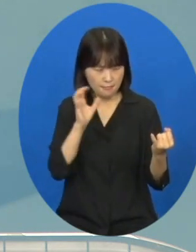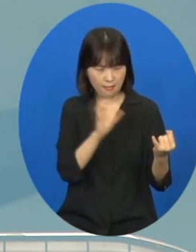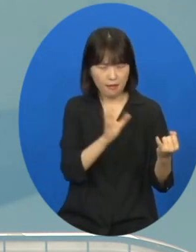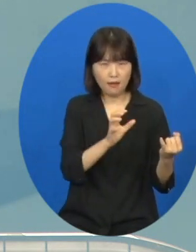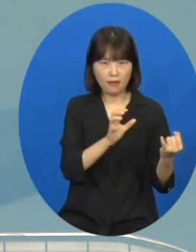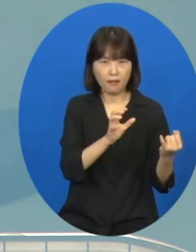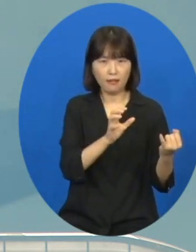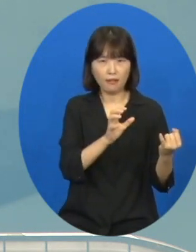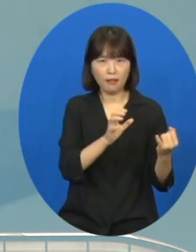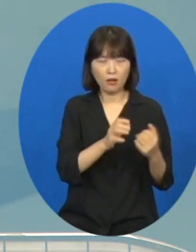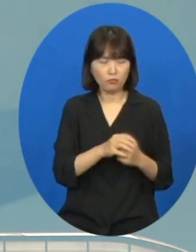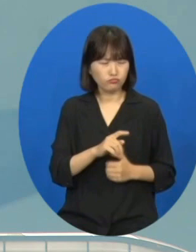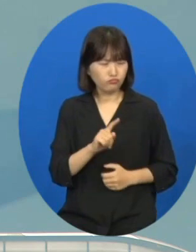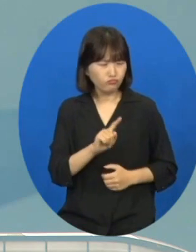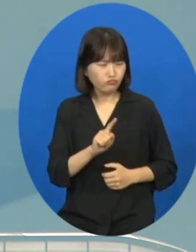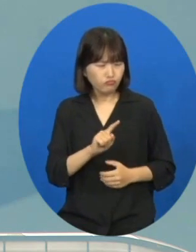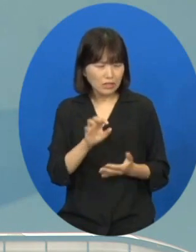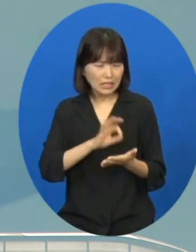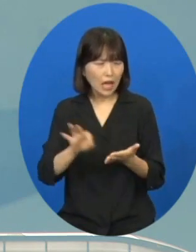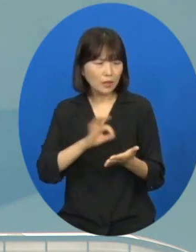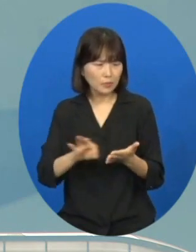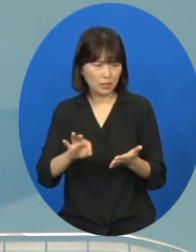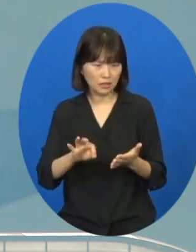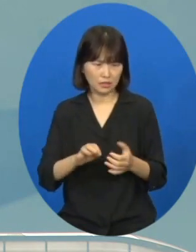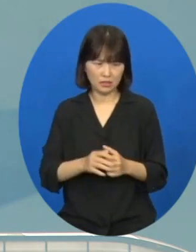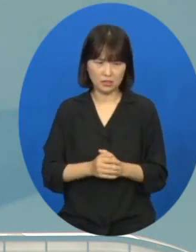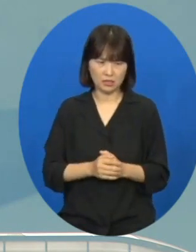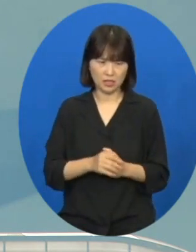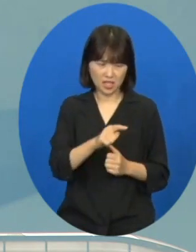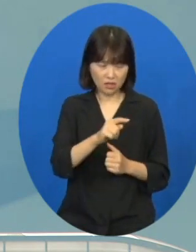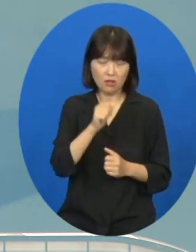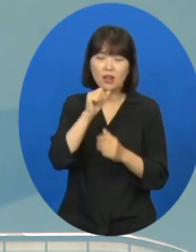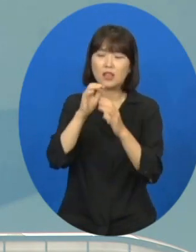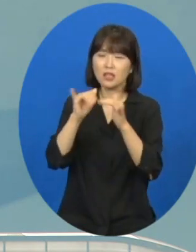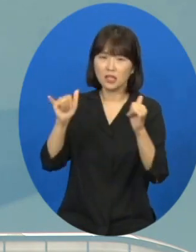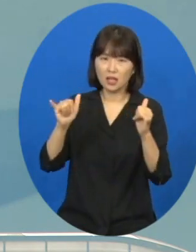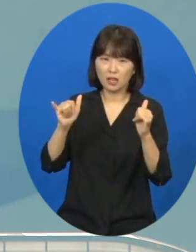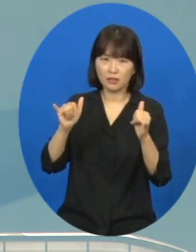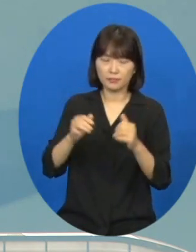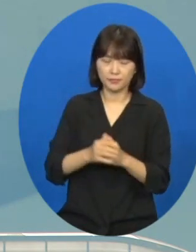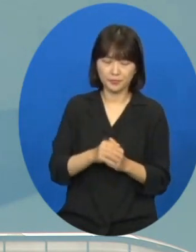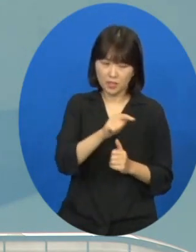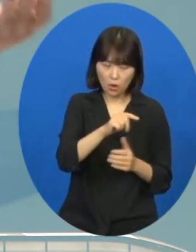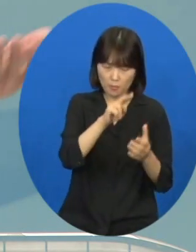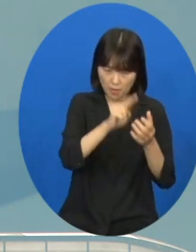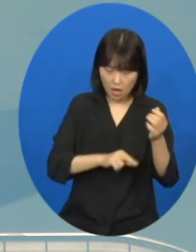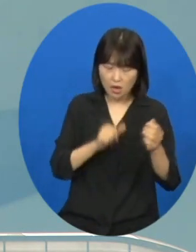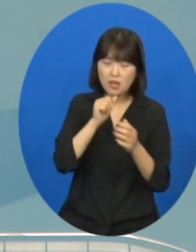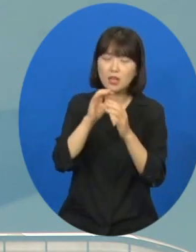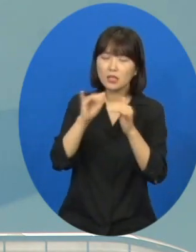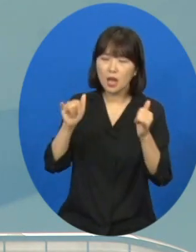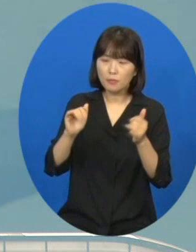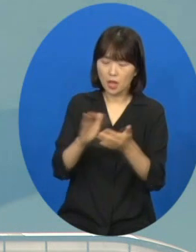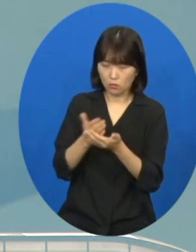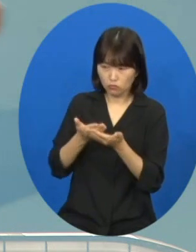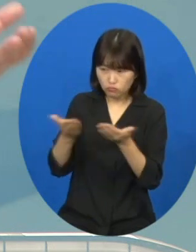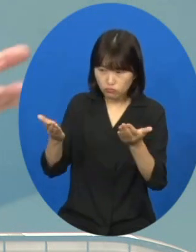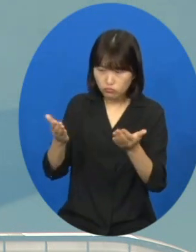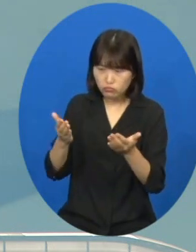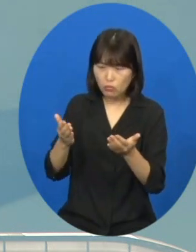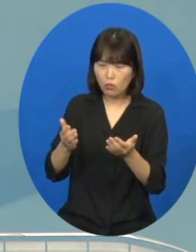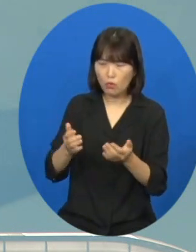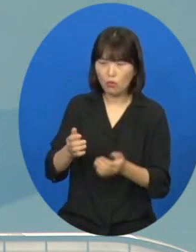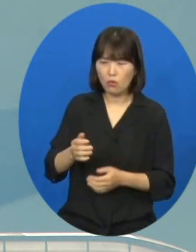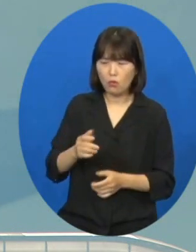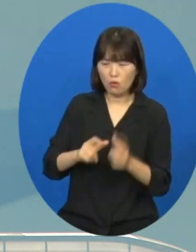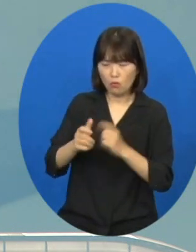치는지 이게 무슨 낭비냐? 이걸 가난한 팔아서 가난한 사람들에게 나눠주면 얼마나 많은